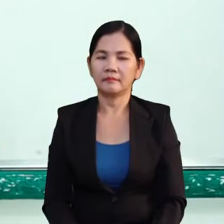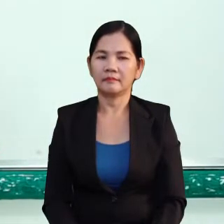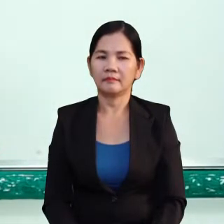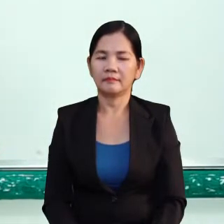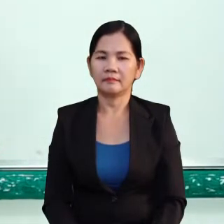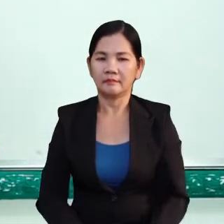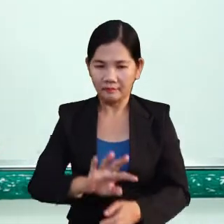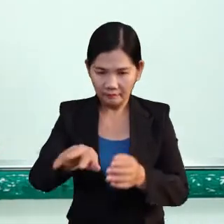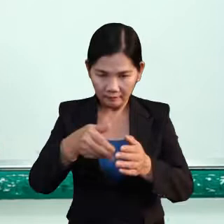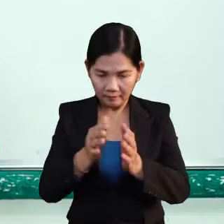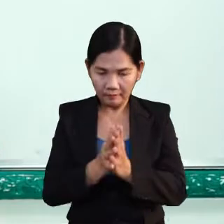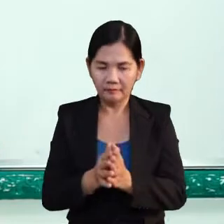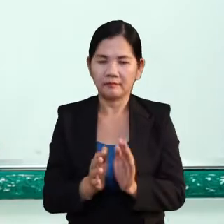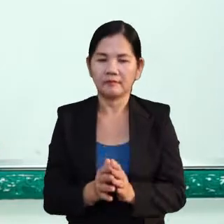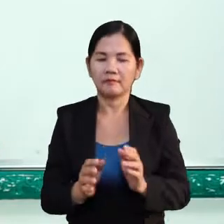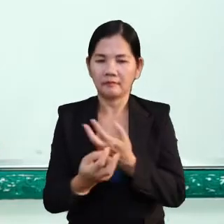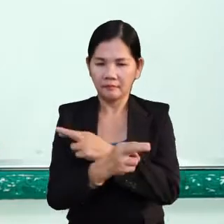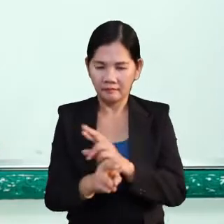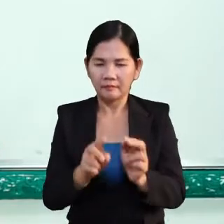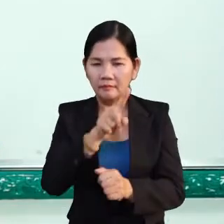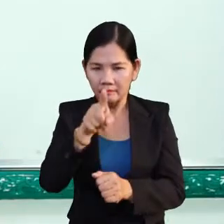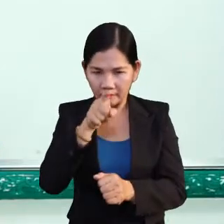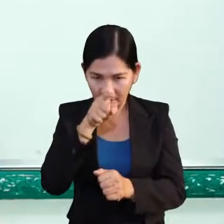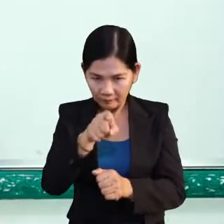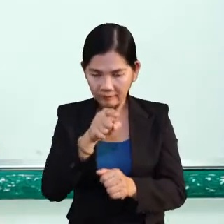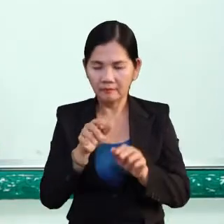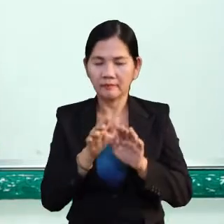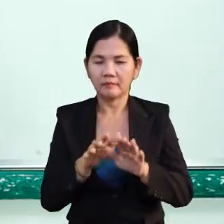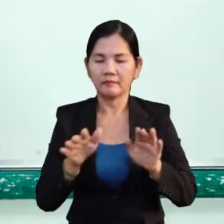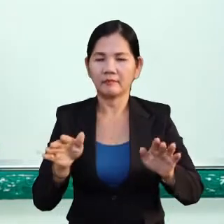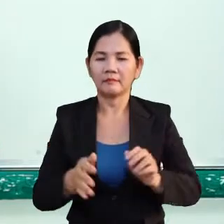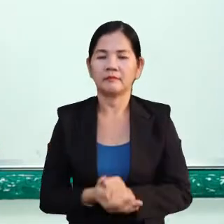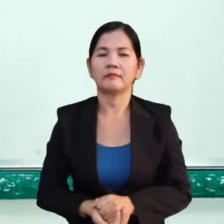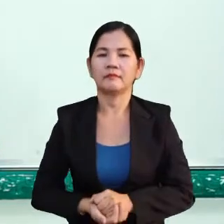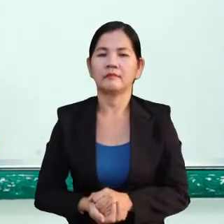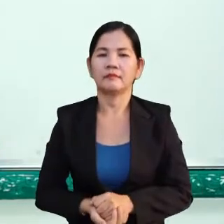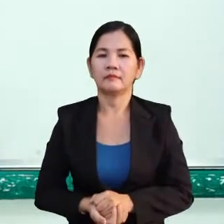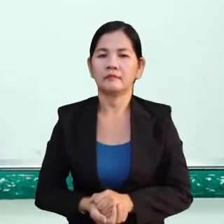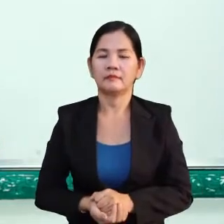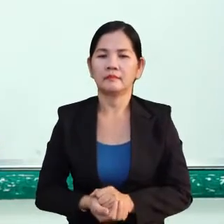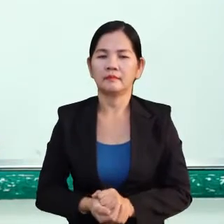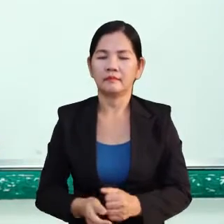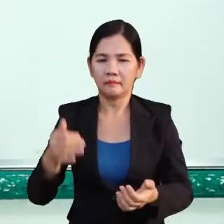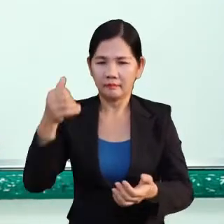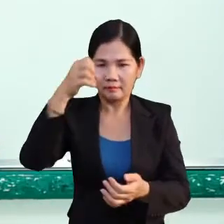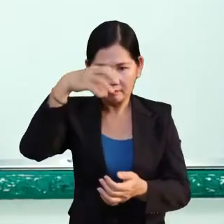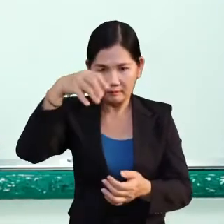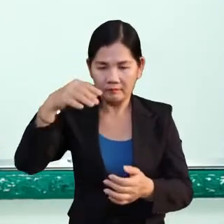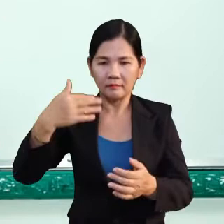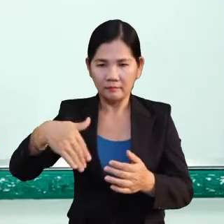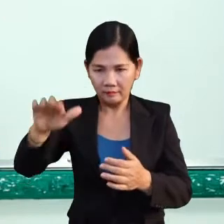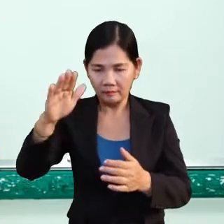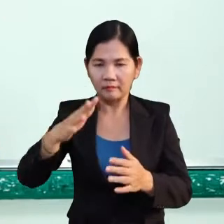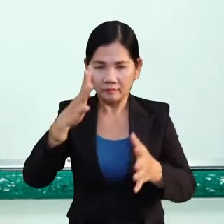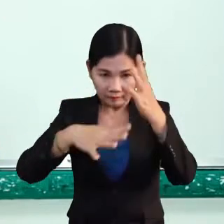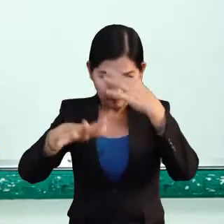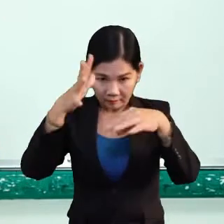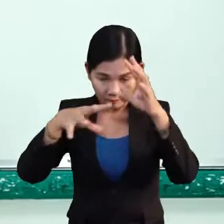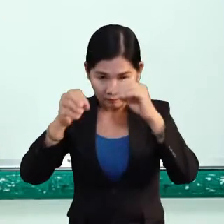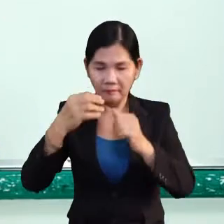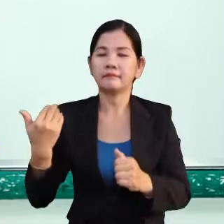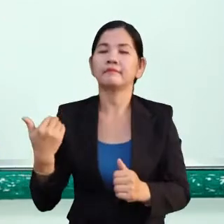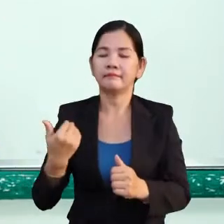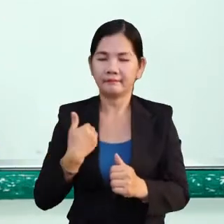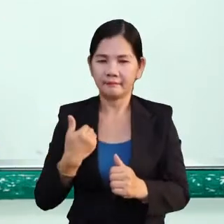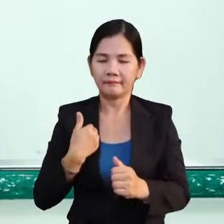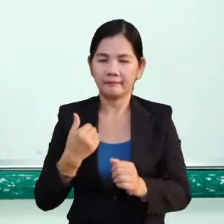ចាអរគុណកូនឥឡូវកូនកូនត្រៀមឆ្លើយនឹងសំណួររបស់អ្នកគ្រូតើរាល់ថ្ងៃកូនទៅសាលារៀនដែរឬទេ